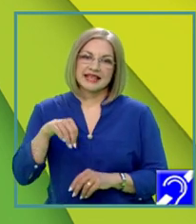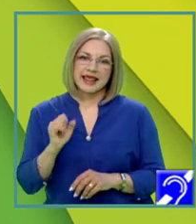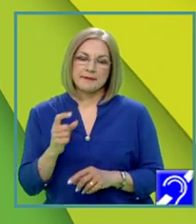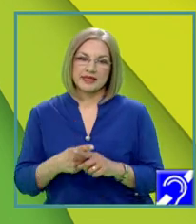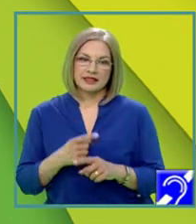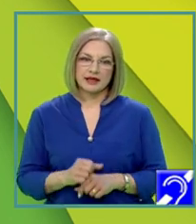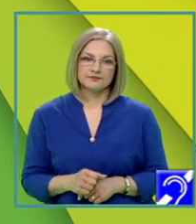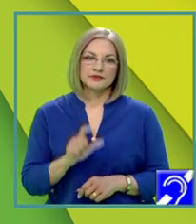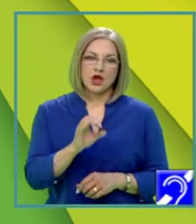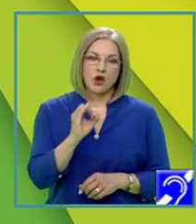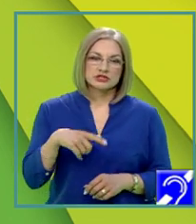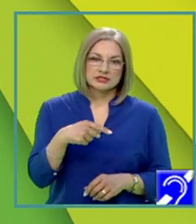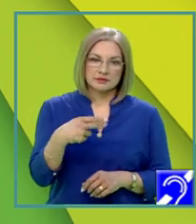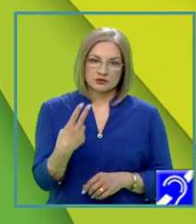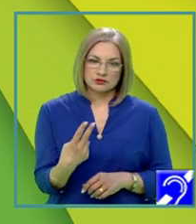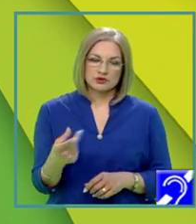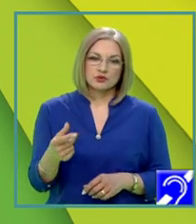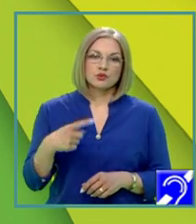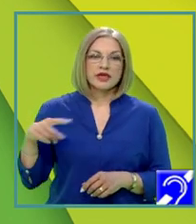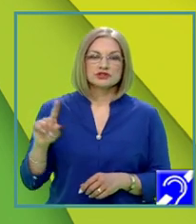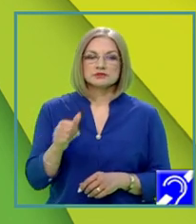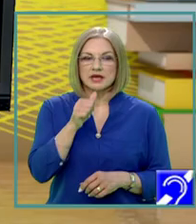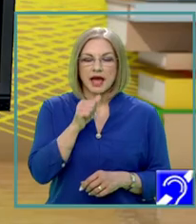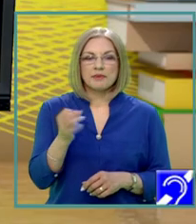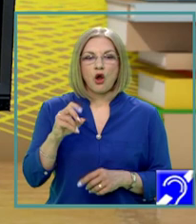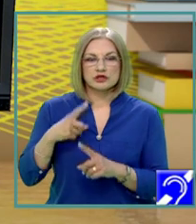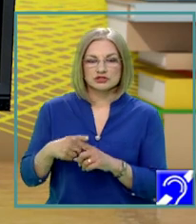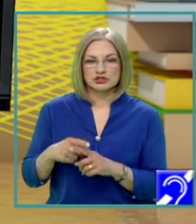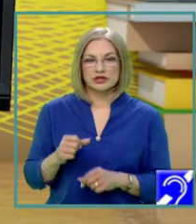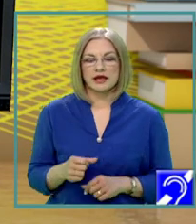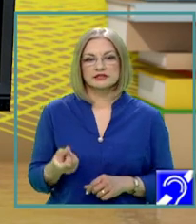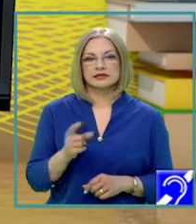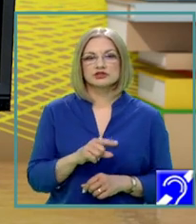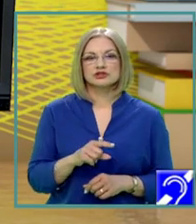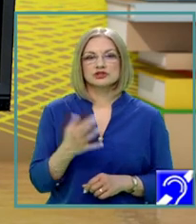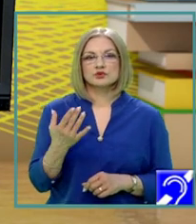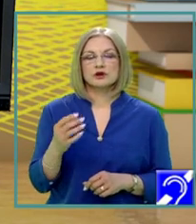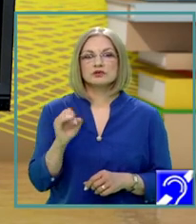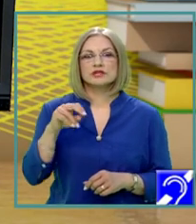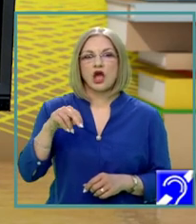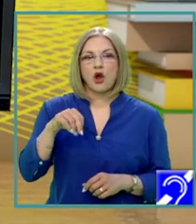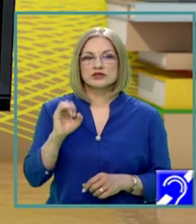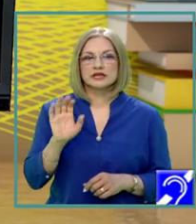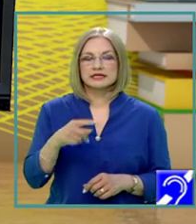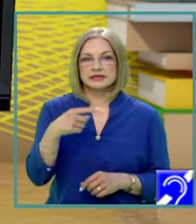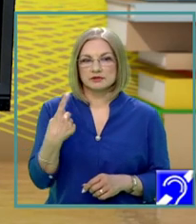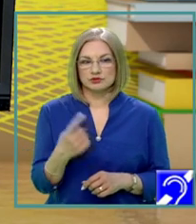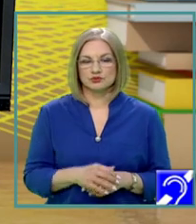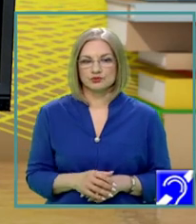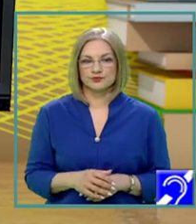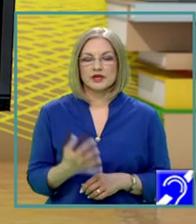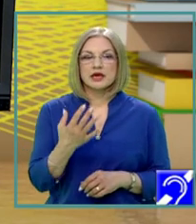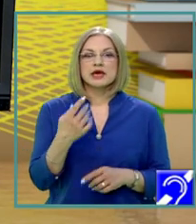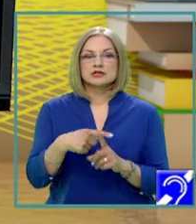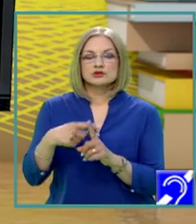este minus 2 cu excepția apei oxigenate și al oxizilor când numărul de oxidare are valoarea minus 1 de asemenea suma